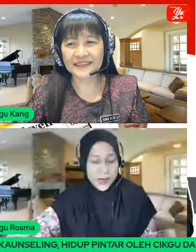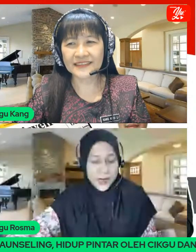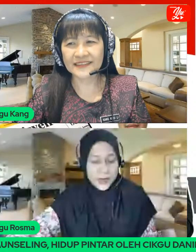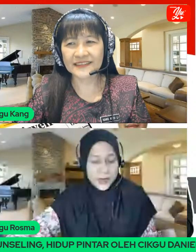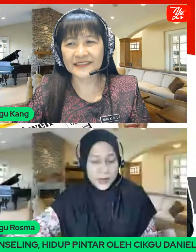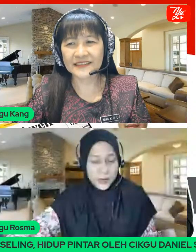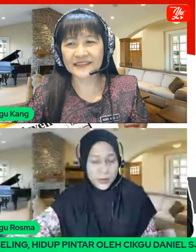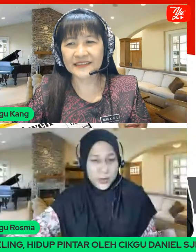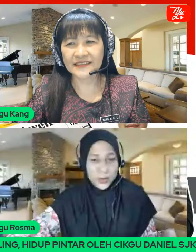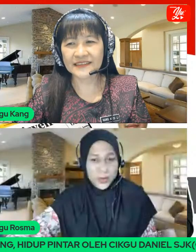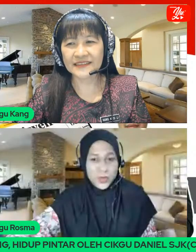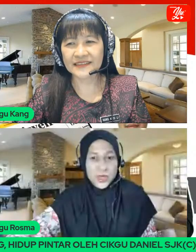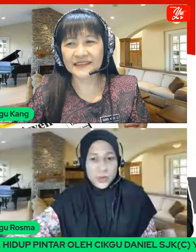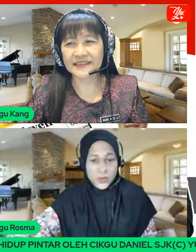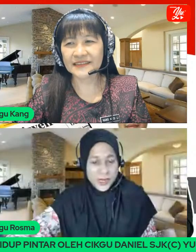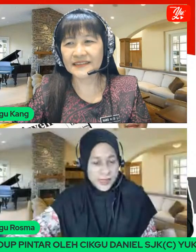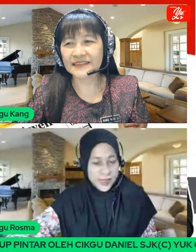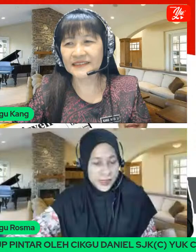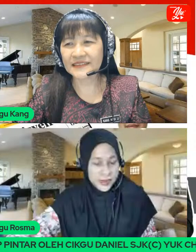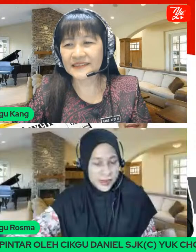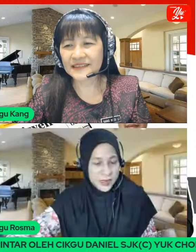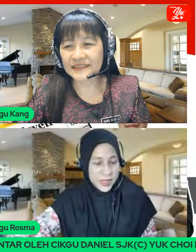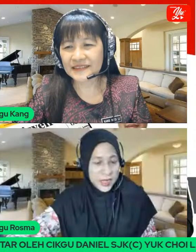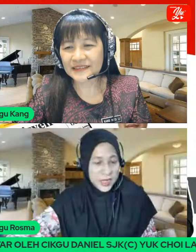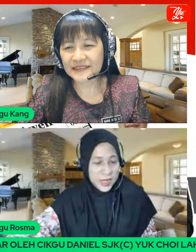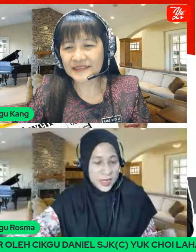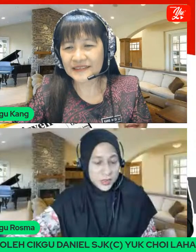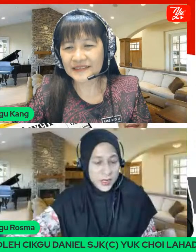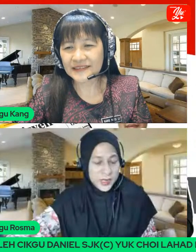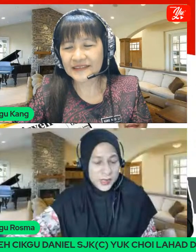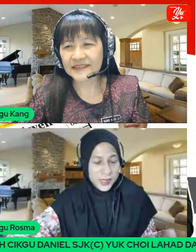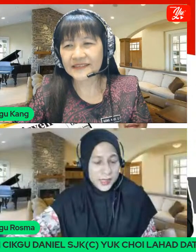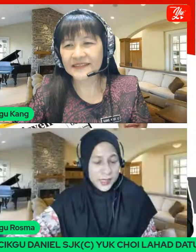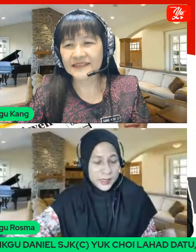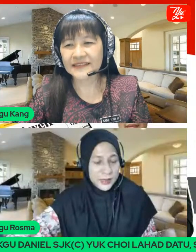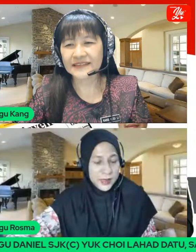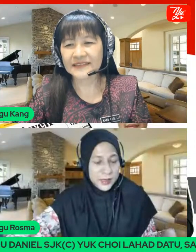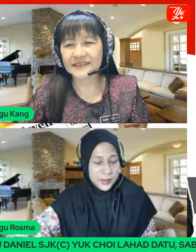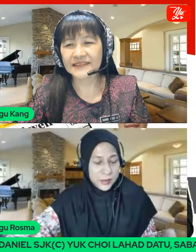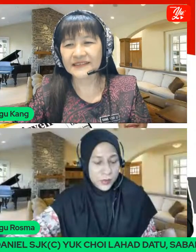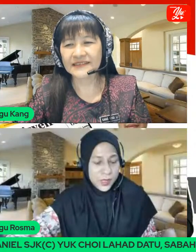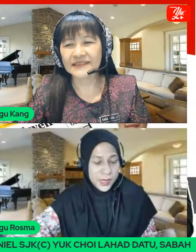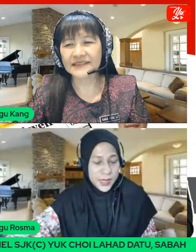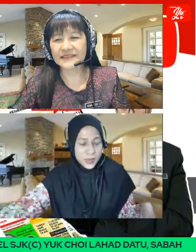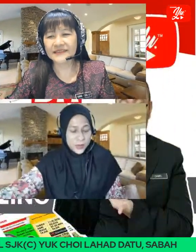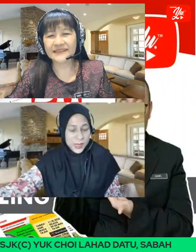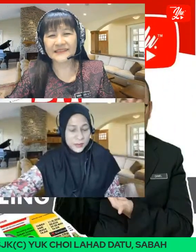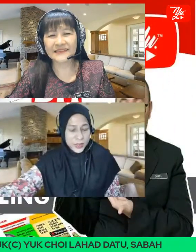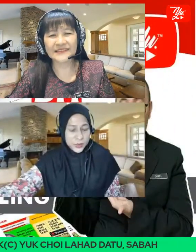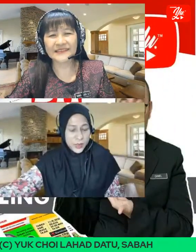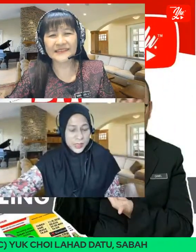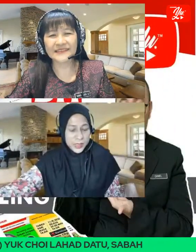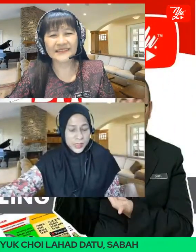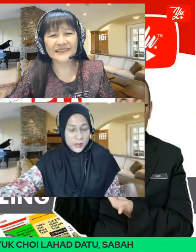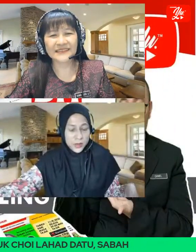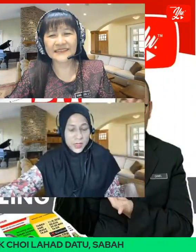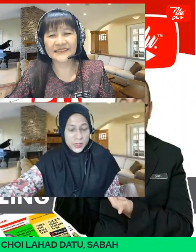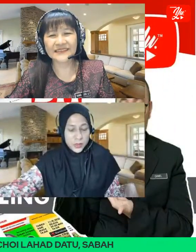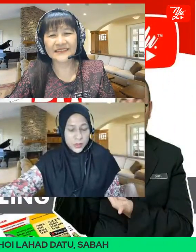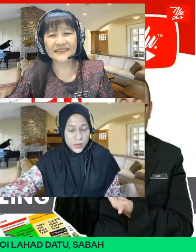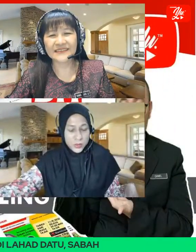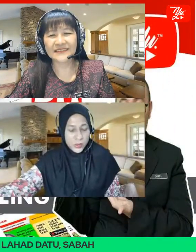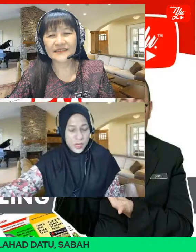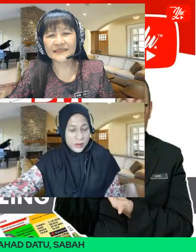dan guru-guru seluruh Malaysia juga diingatkan semua kelas online percuma ini boleh ditonton